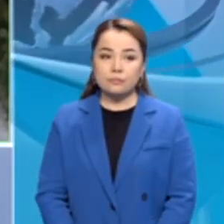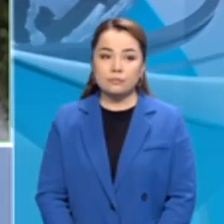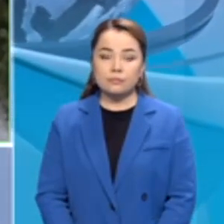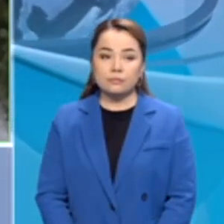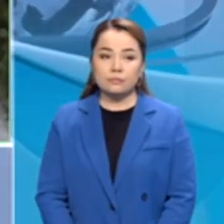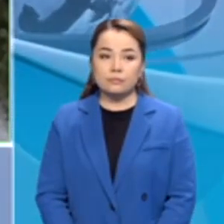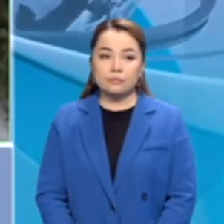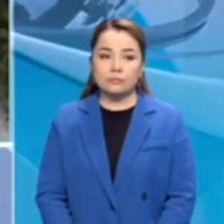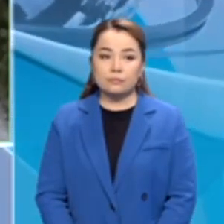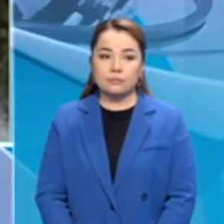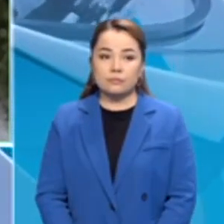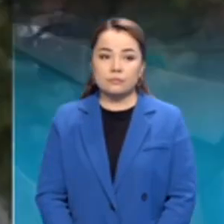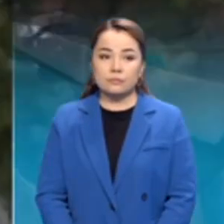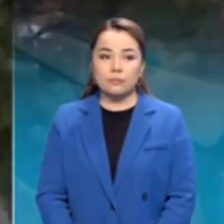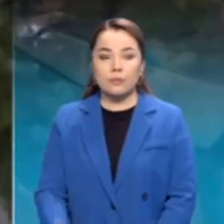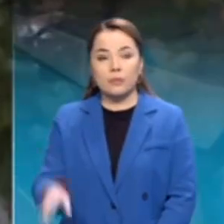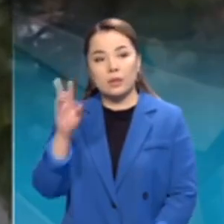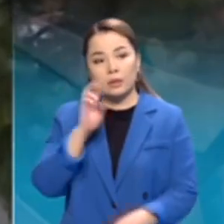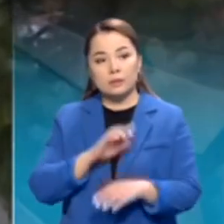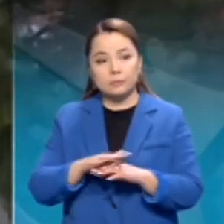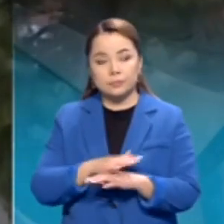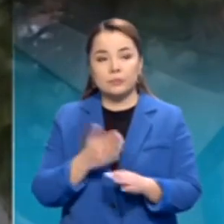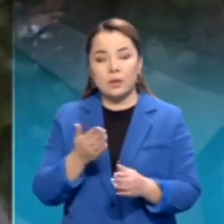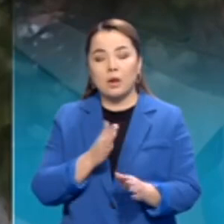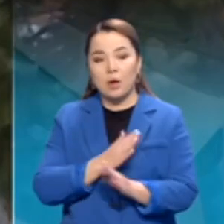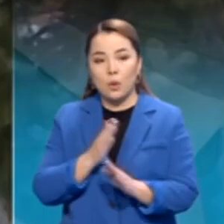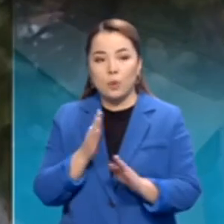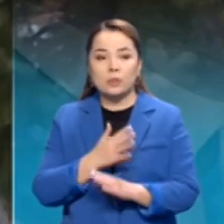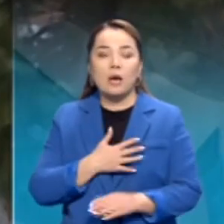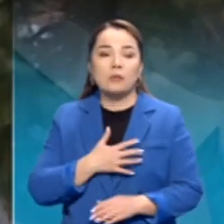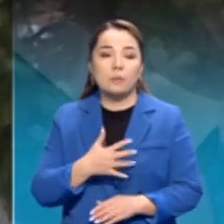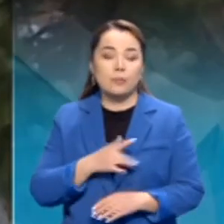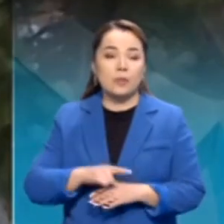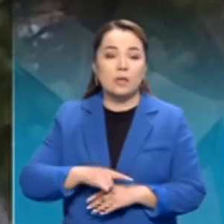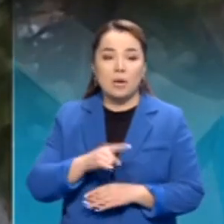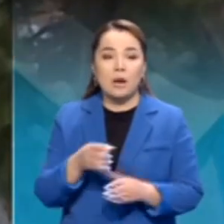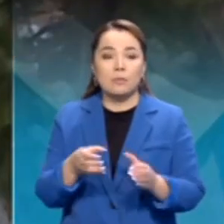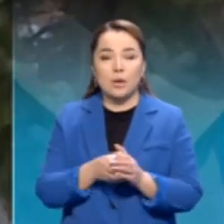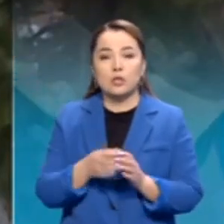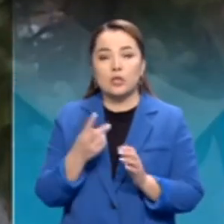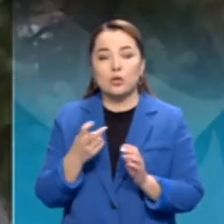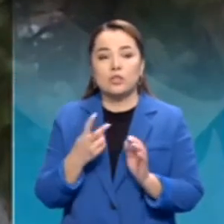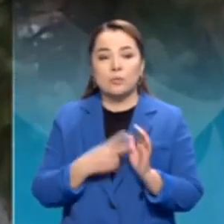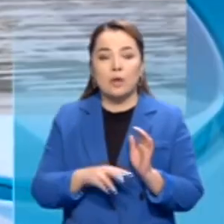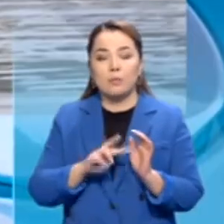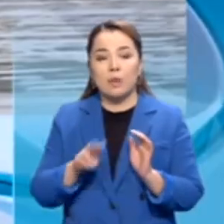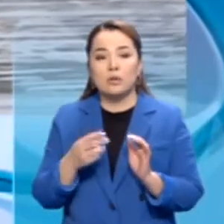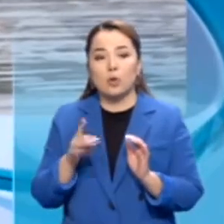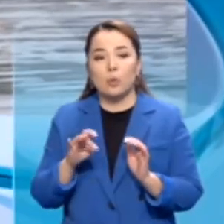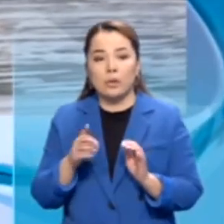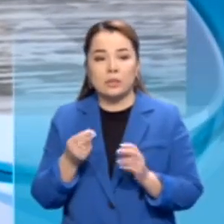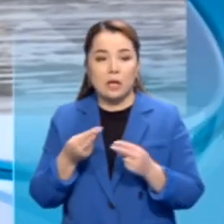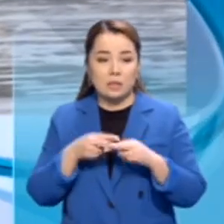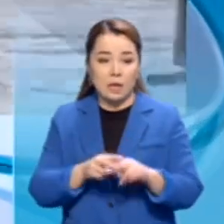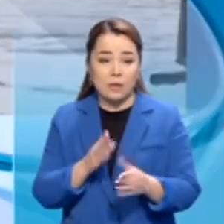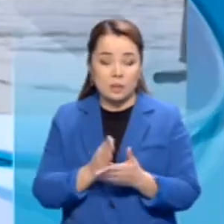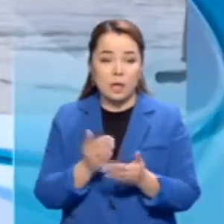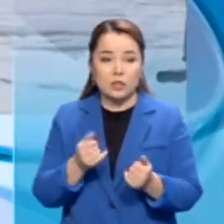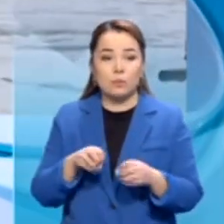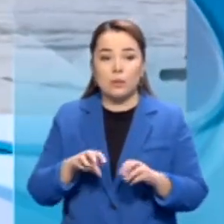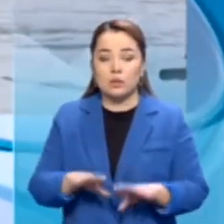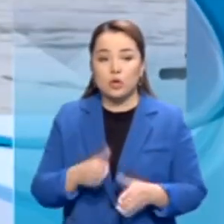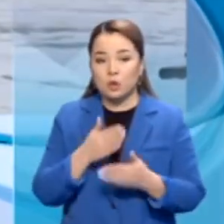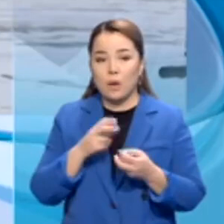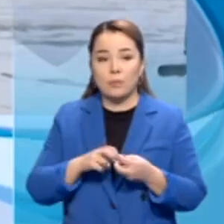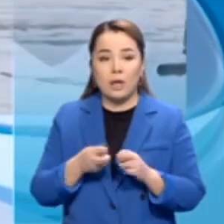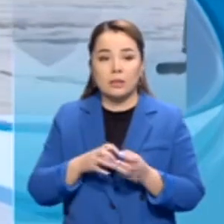Индира? Яшырхан ел үкіметі әуе компанияларға 172 миллиард рубль бөлді. Алайда бұл мәселені түбегейлі шешпеді, өйткені